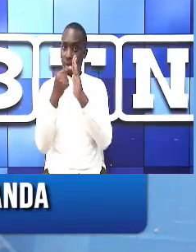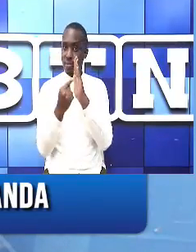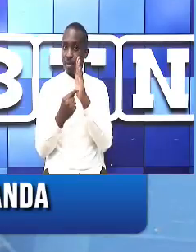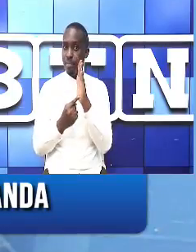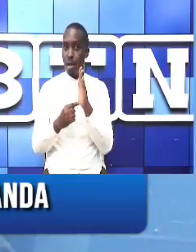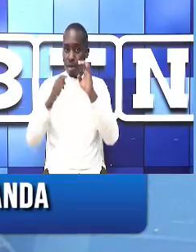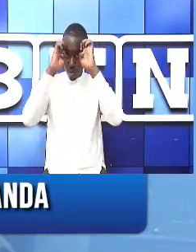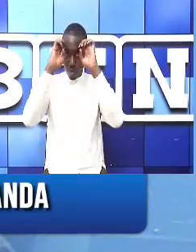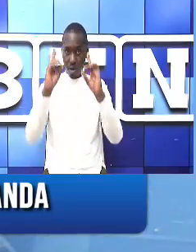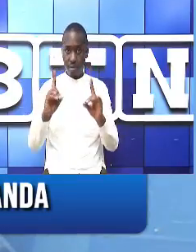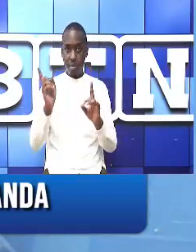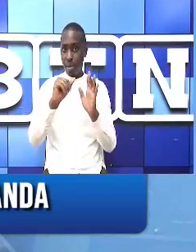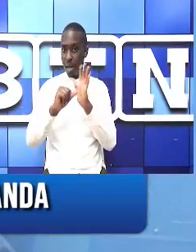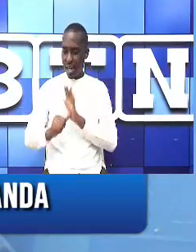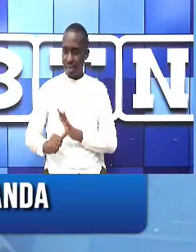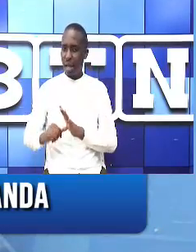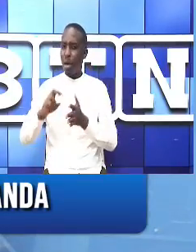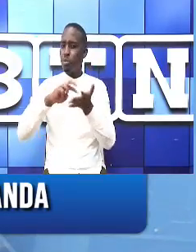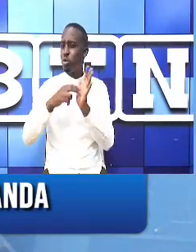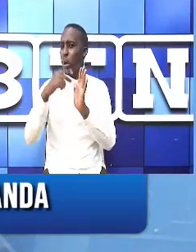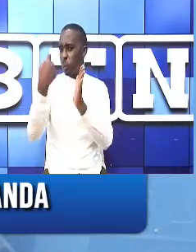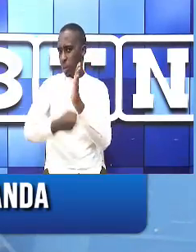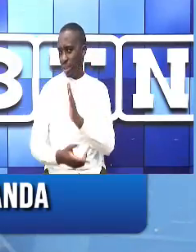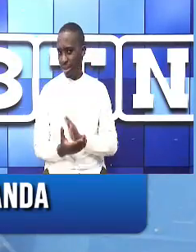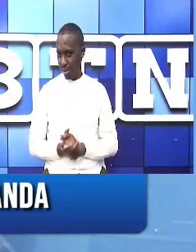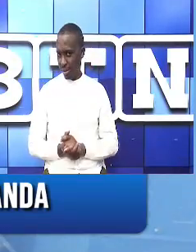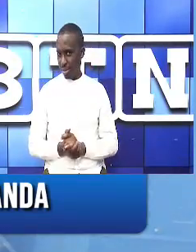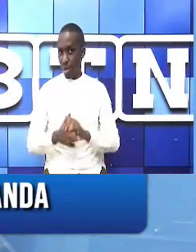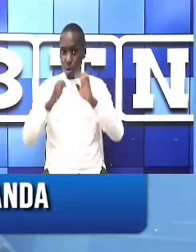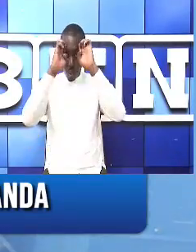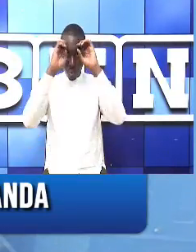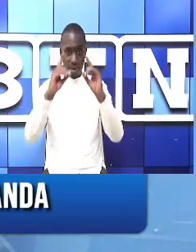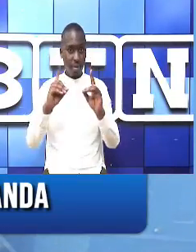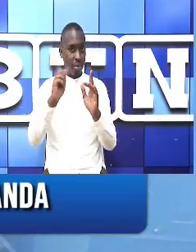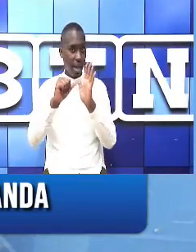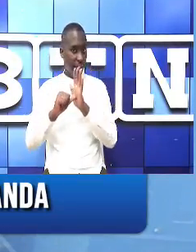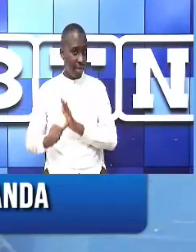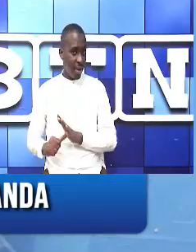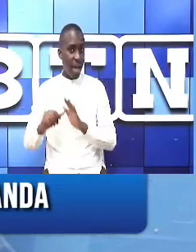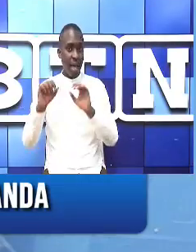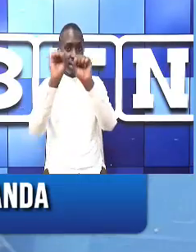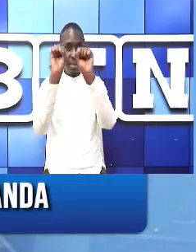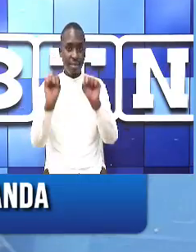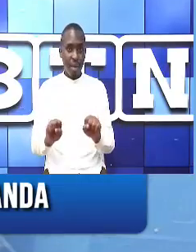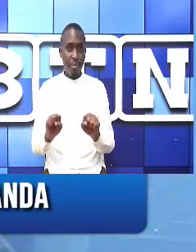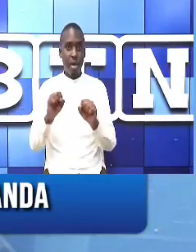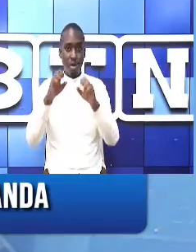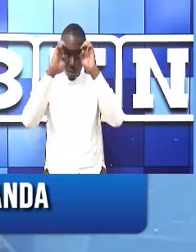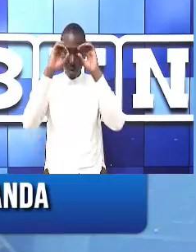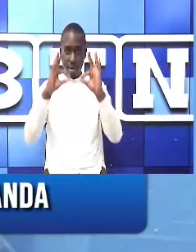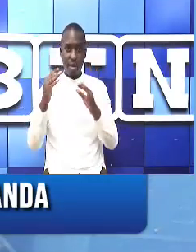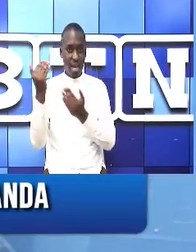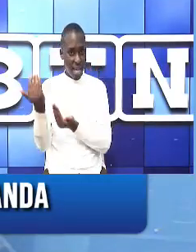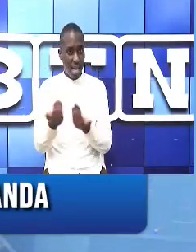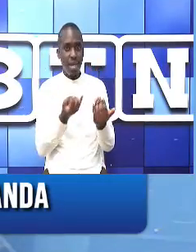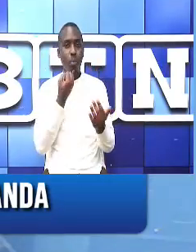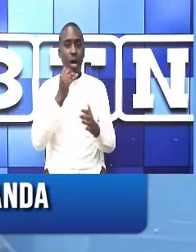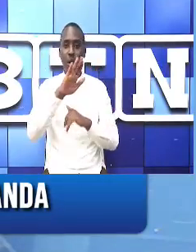budaheza ubundi kwanze uburezi budaheza ni iki uburezi budaheza ni sisiteme y'uburezi yakira buri mwana wese ku